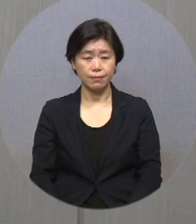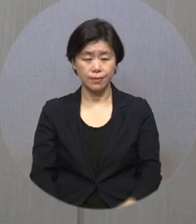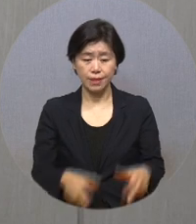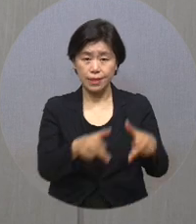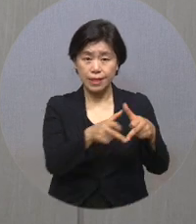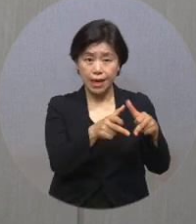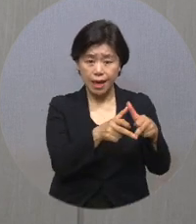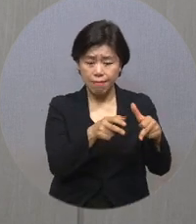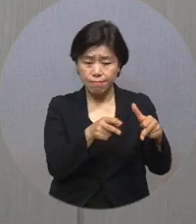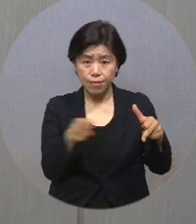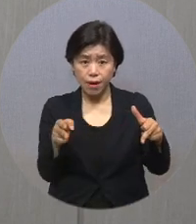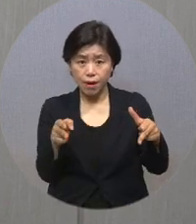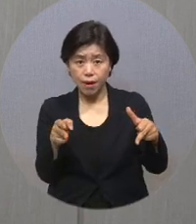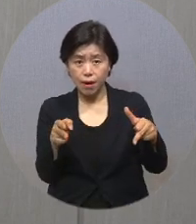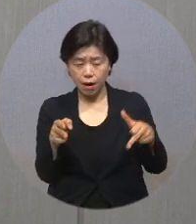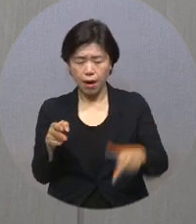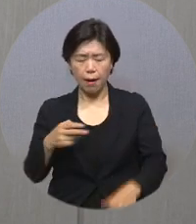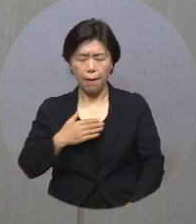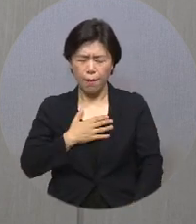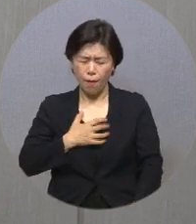만큼 괴롭다.